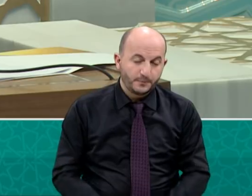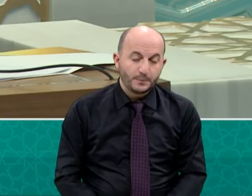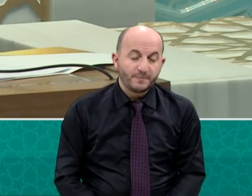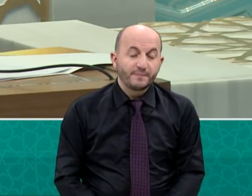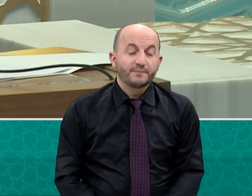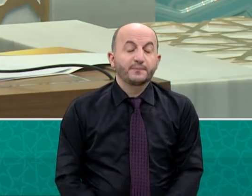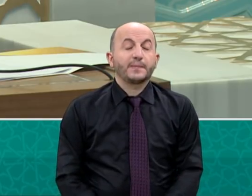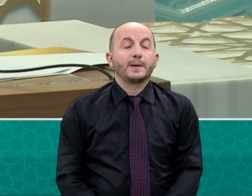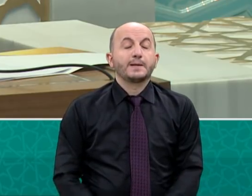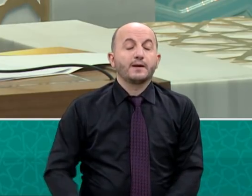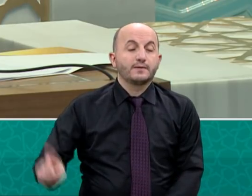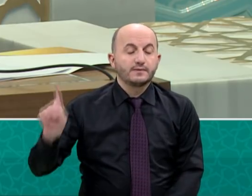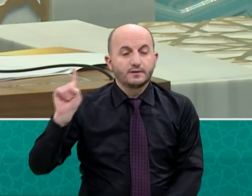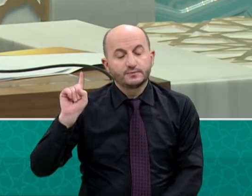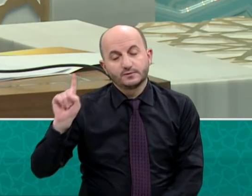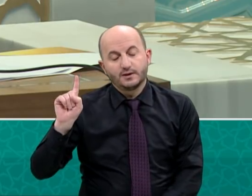Cenab-ı Hak